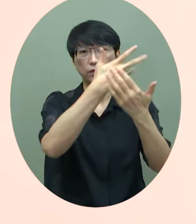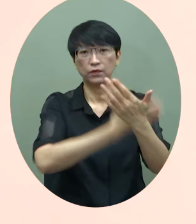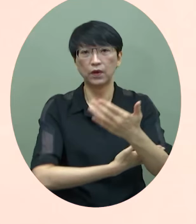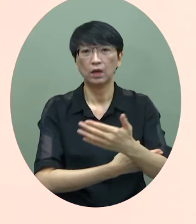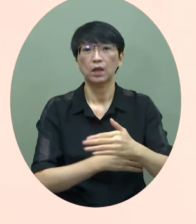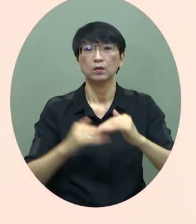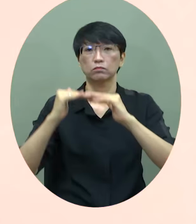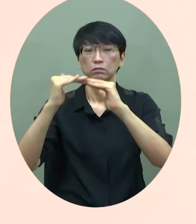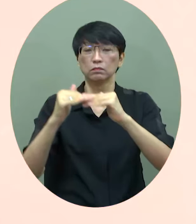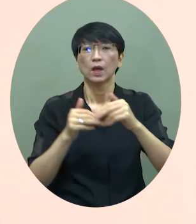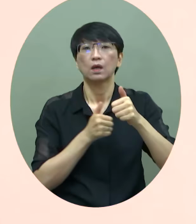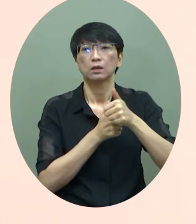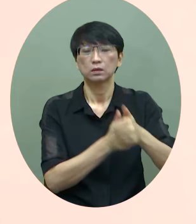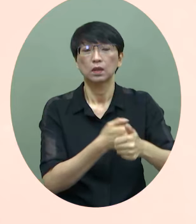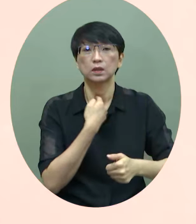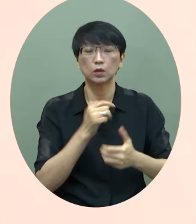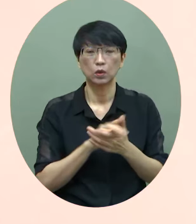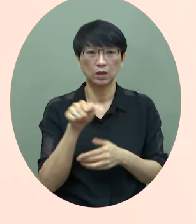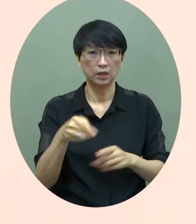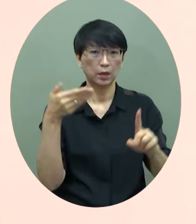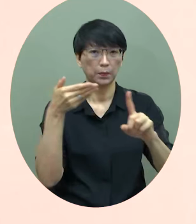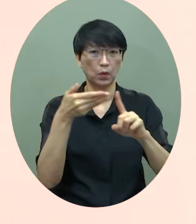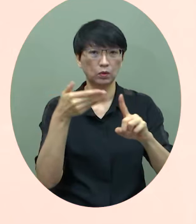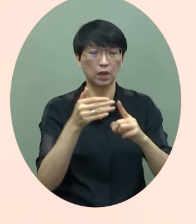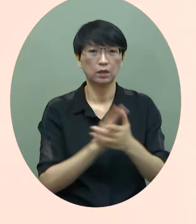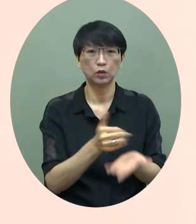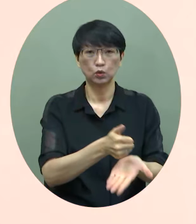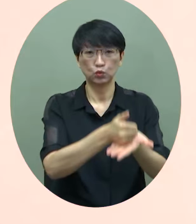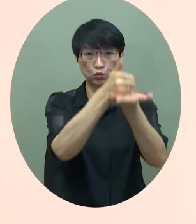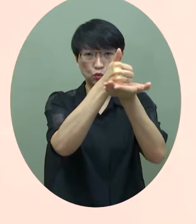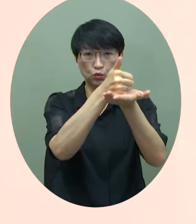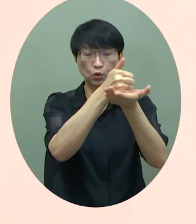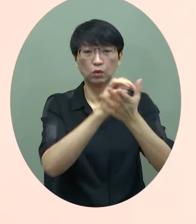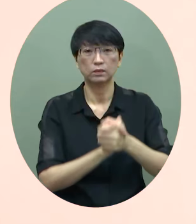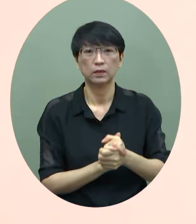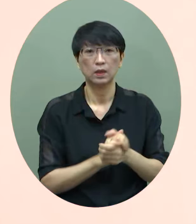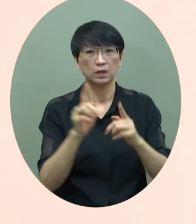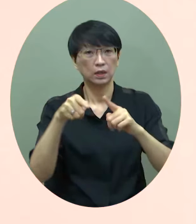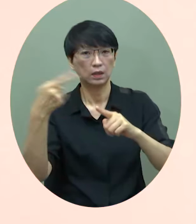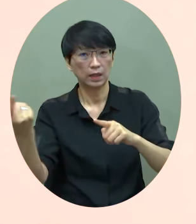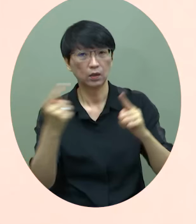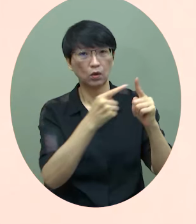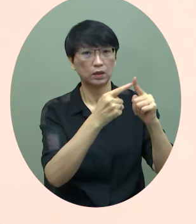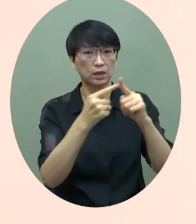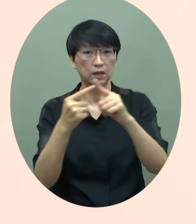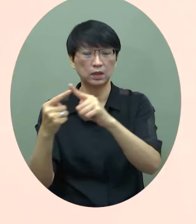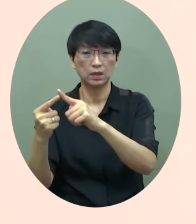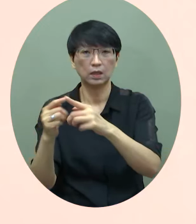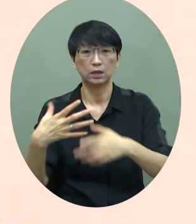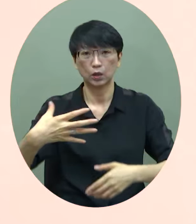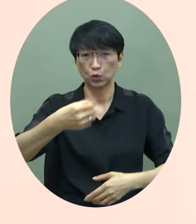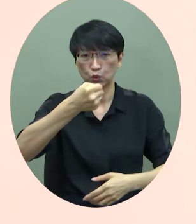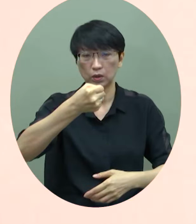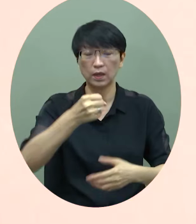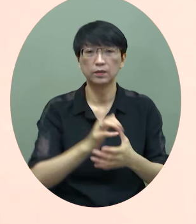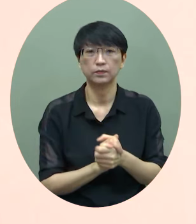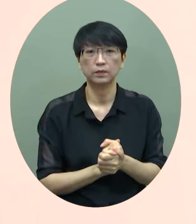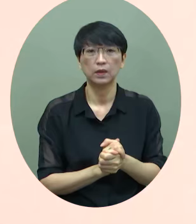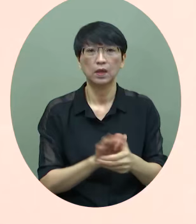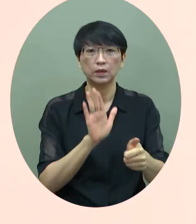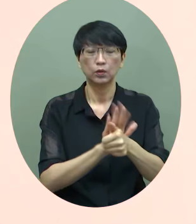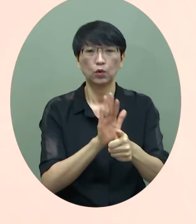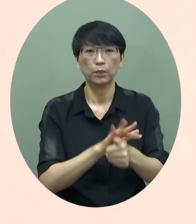制而這些限制的目的都是要尊重和維護其他人的權利亦都要